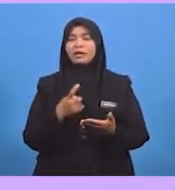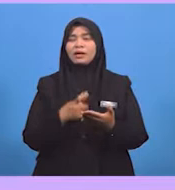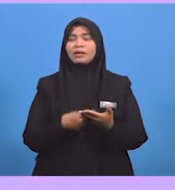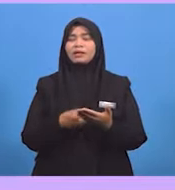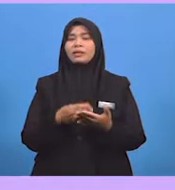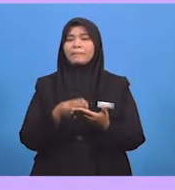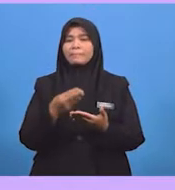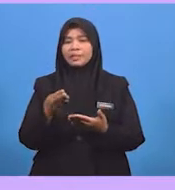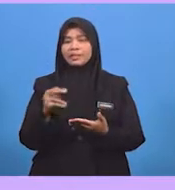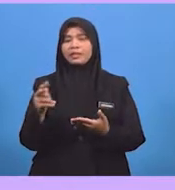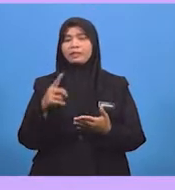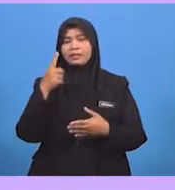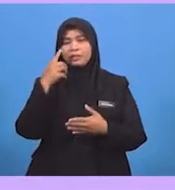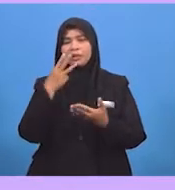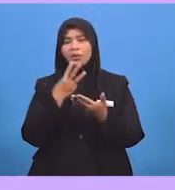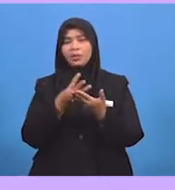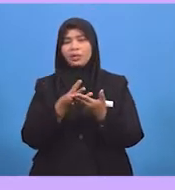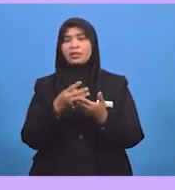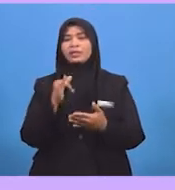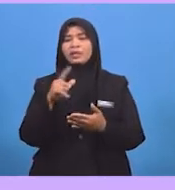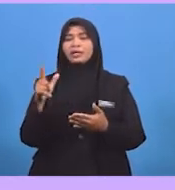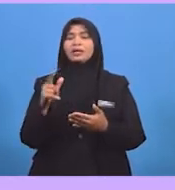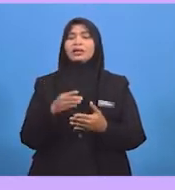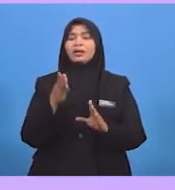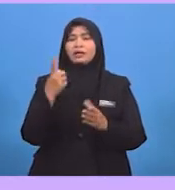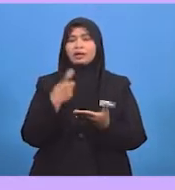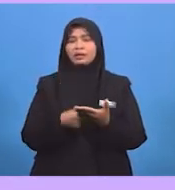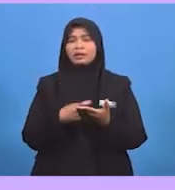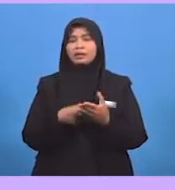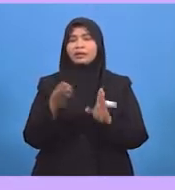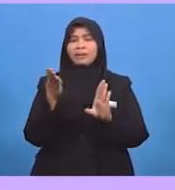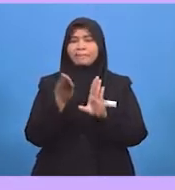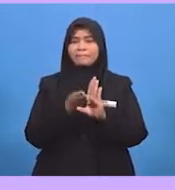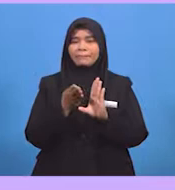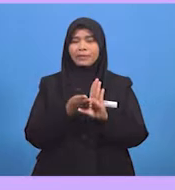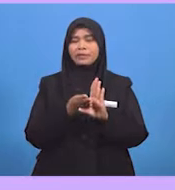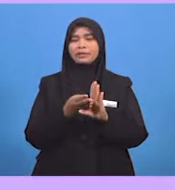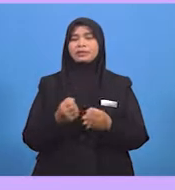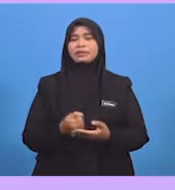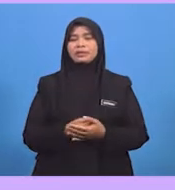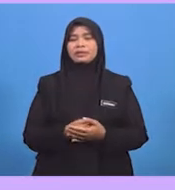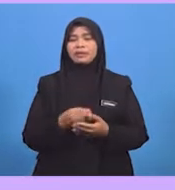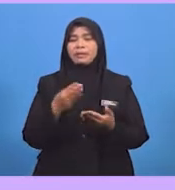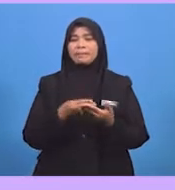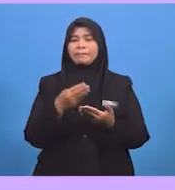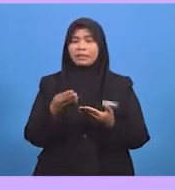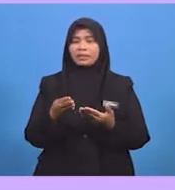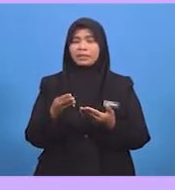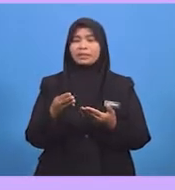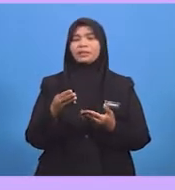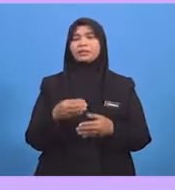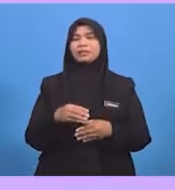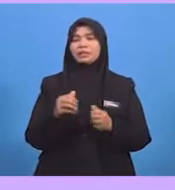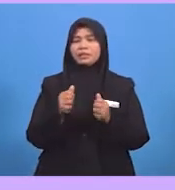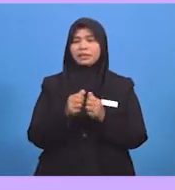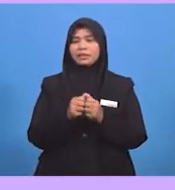Harga belian mata wang asing adalah harga yang pihak bank atau money trader membeli mata wang